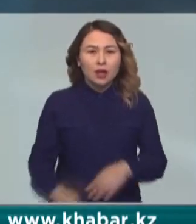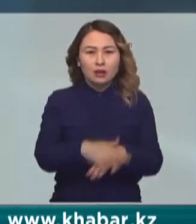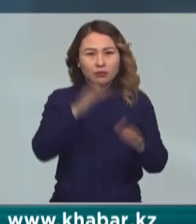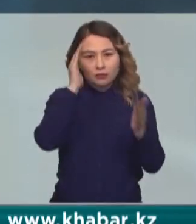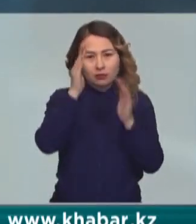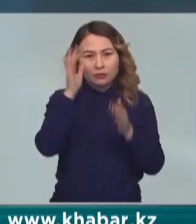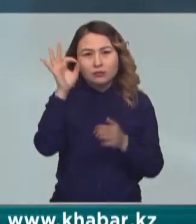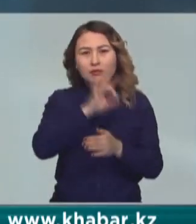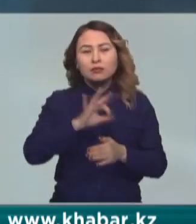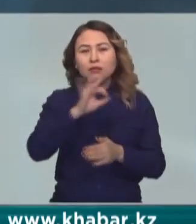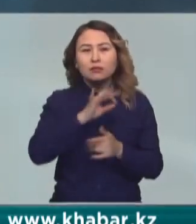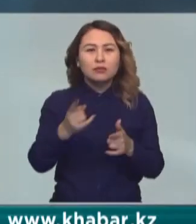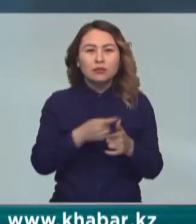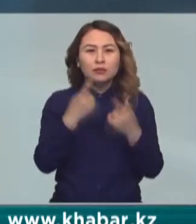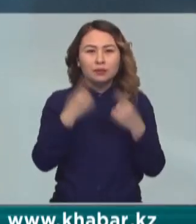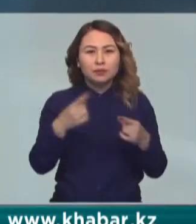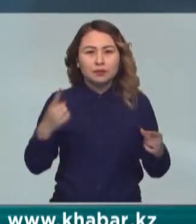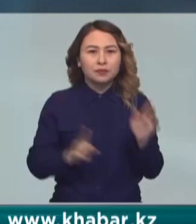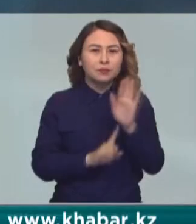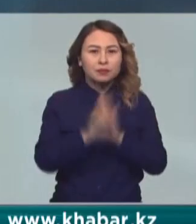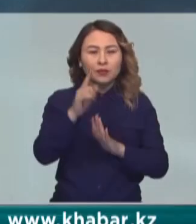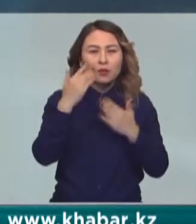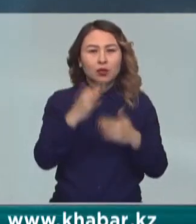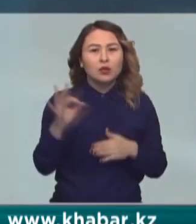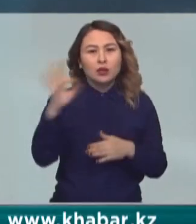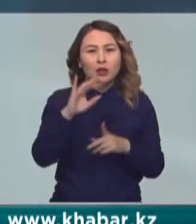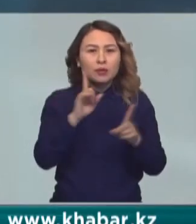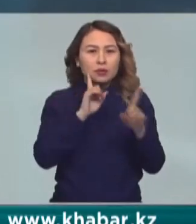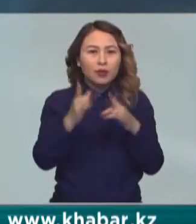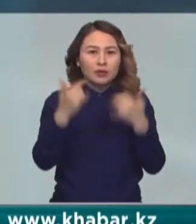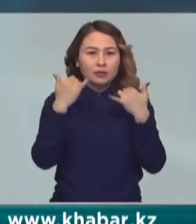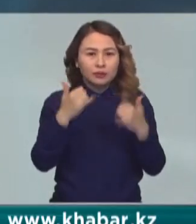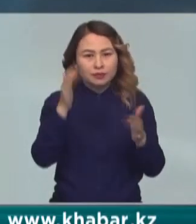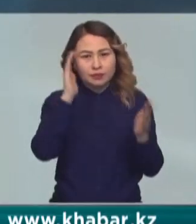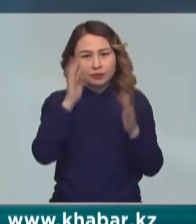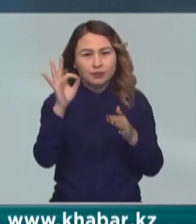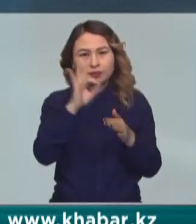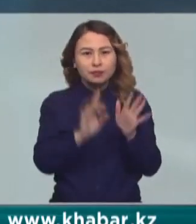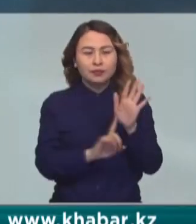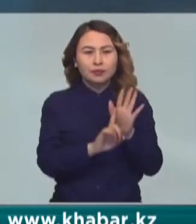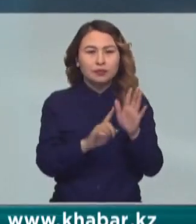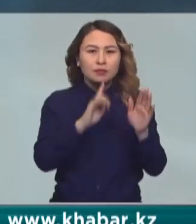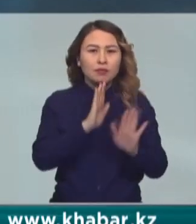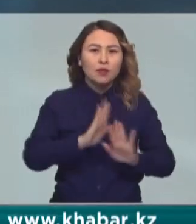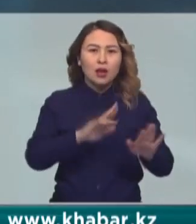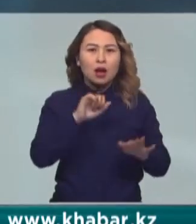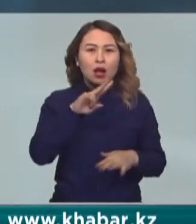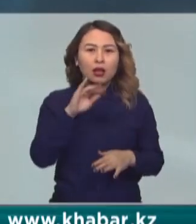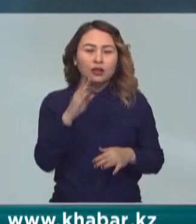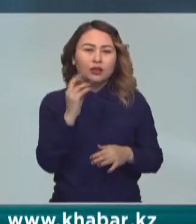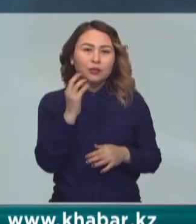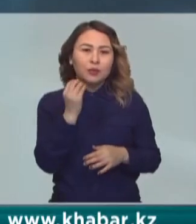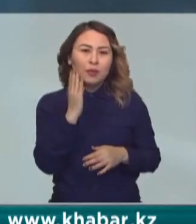Елдегі жемқорлыққа толы салалардың көшін білім бастады. Бұл жайында бүгін сыбайлас жемқорлыққа қарсы іс-қимыл агенттігінің